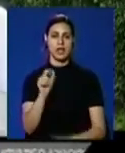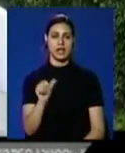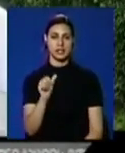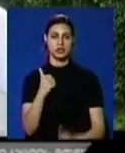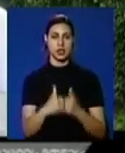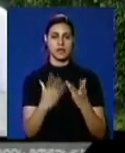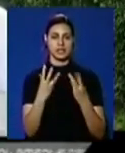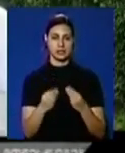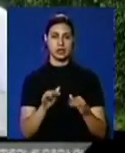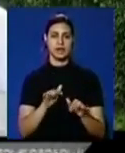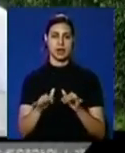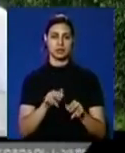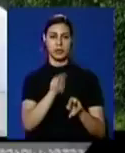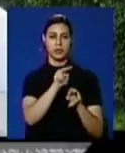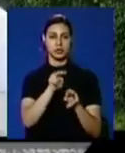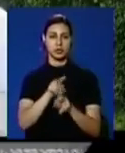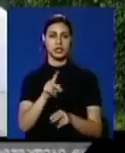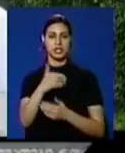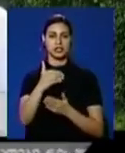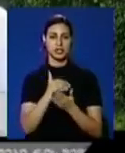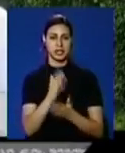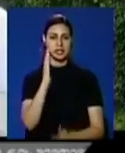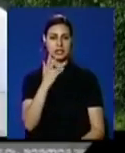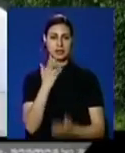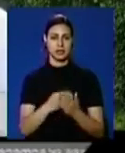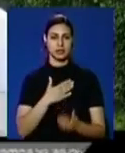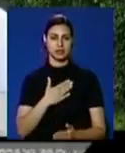ყოველდღიურ რეჟიმში ვახორცელებ მონიტორინგსაც, რა შედეგებს გვაძლევს კონკრეტულად წამლობა.